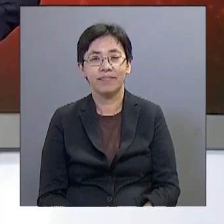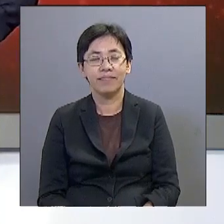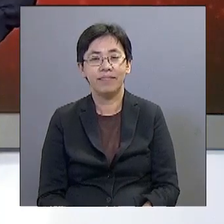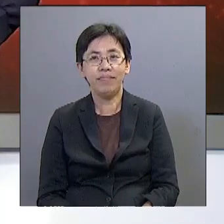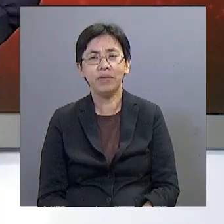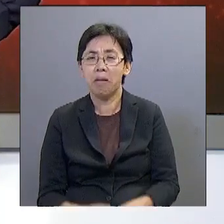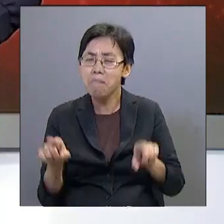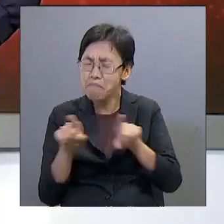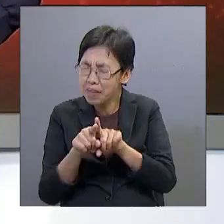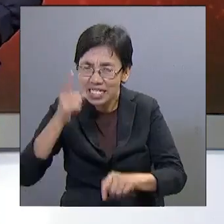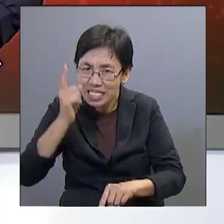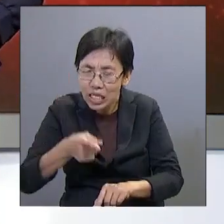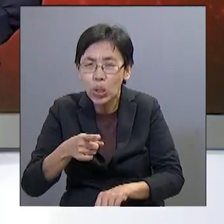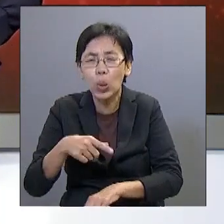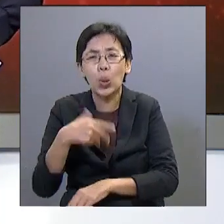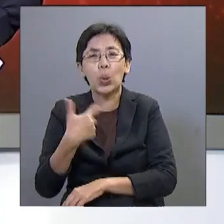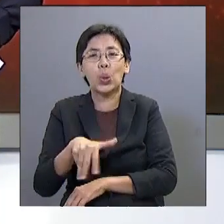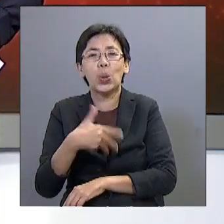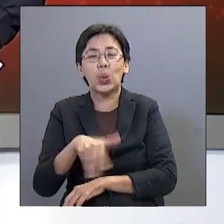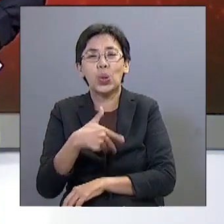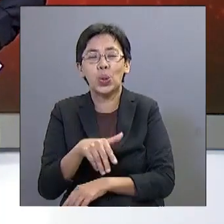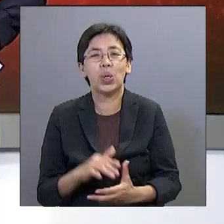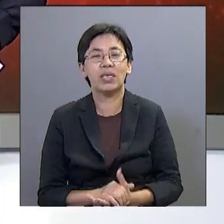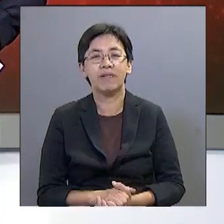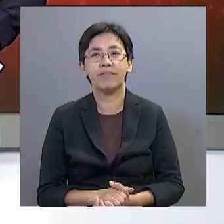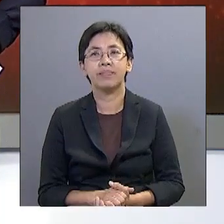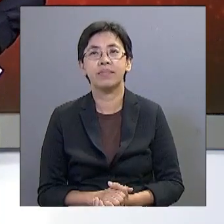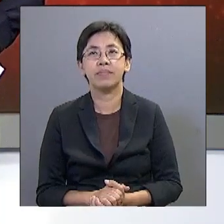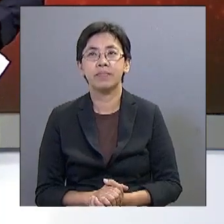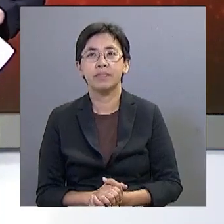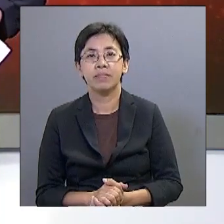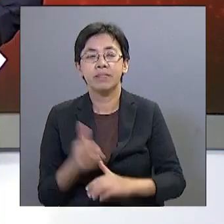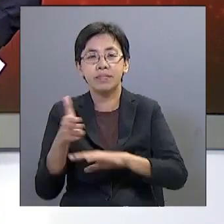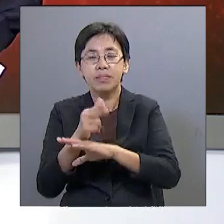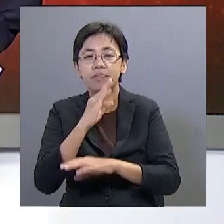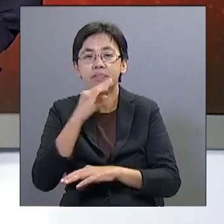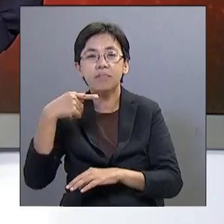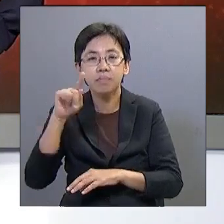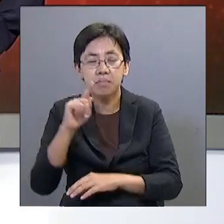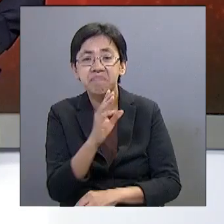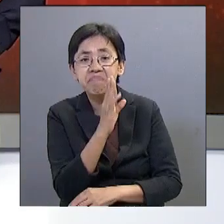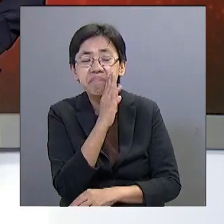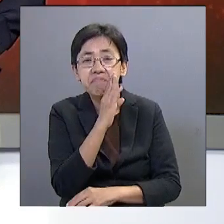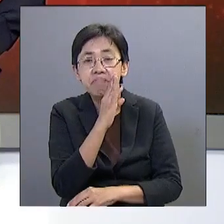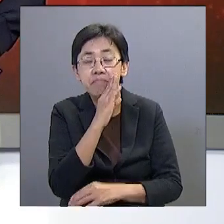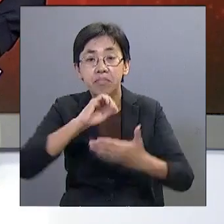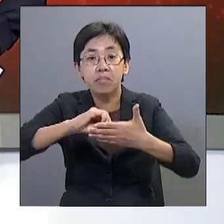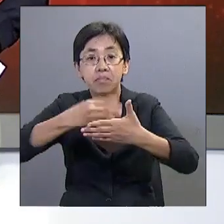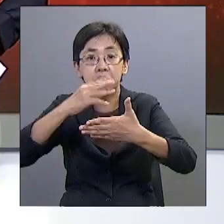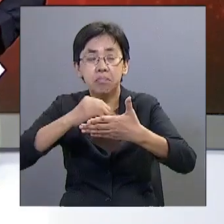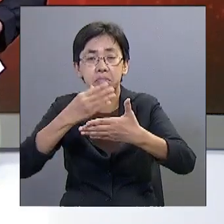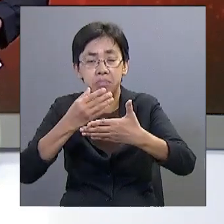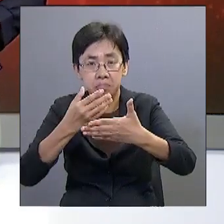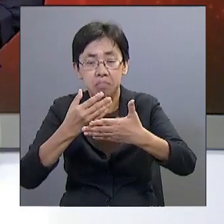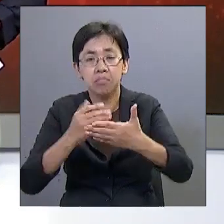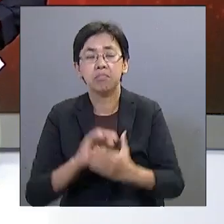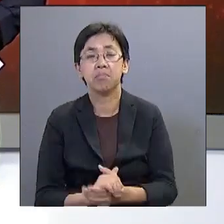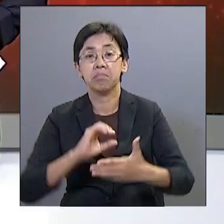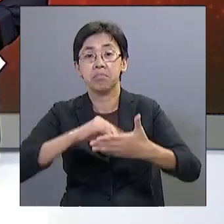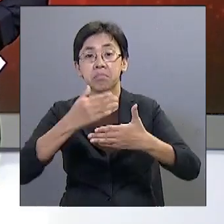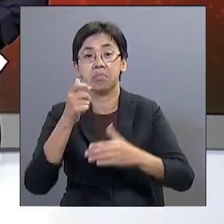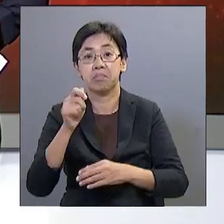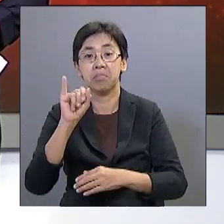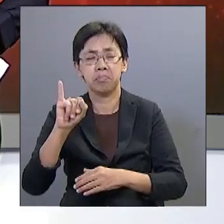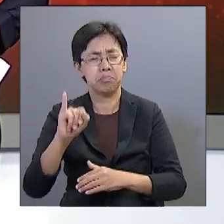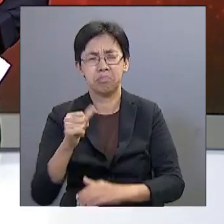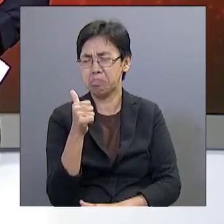เหมือนมากนะคะคณผชมคะ ในกรณีที่ผู้สรางคิปร้อมถ้าหากวาใช้โรแกรมระดับสูงหรอวใช้ AI ที่